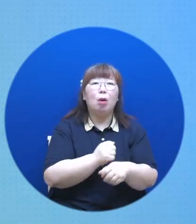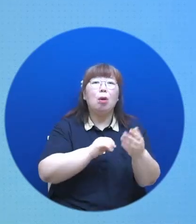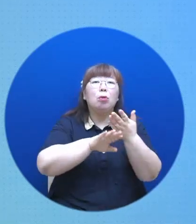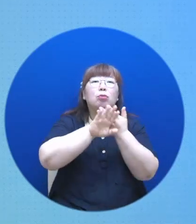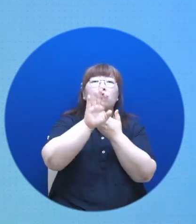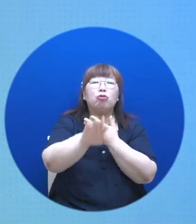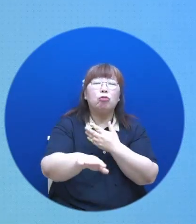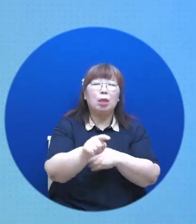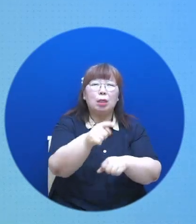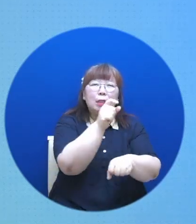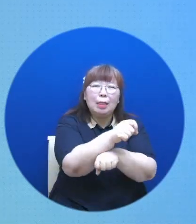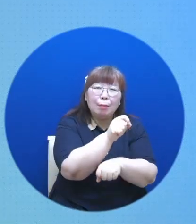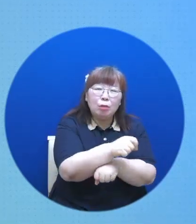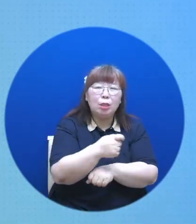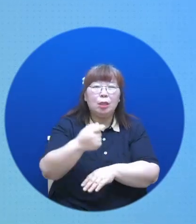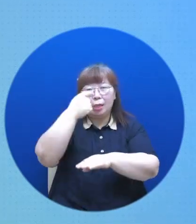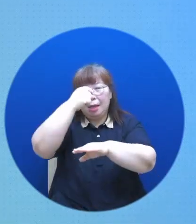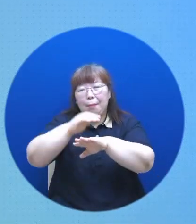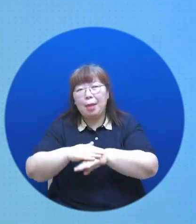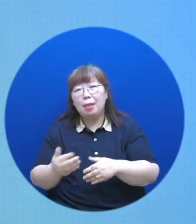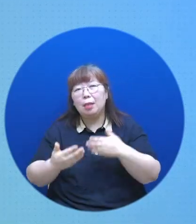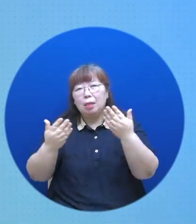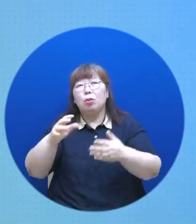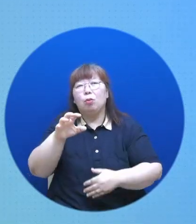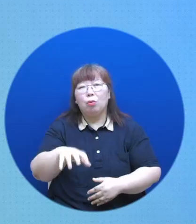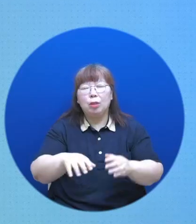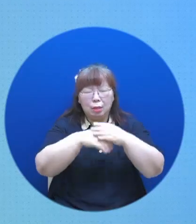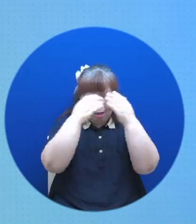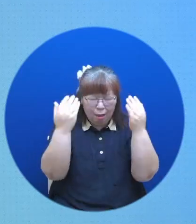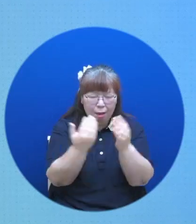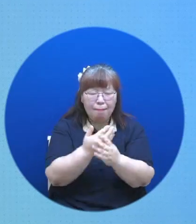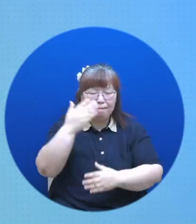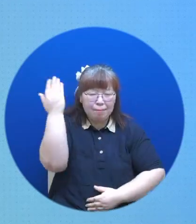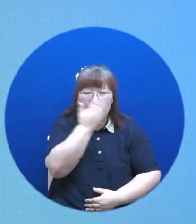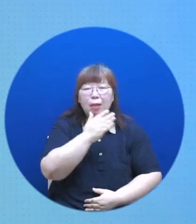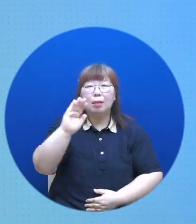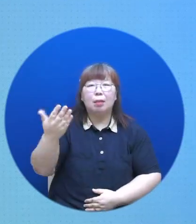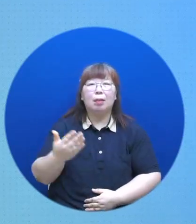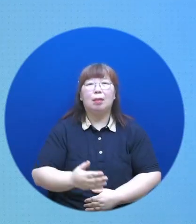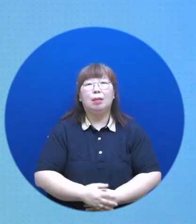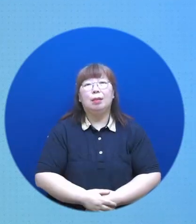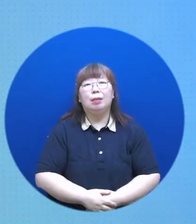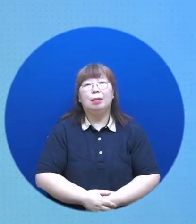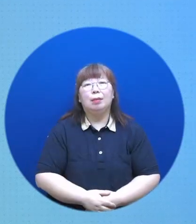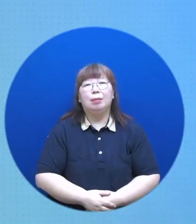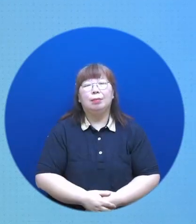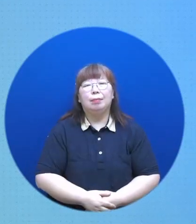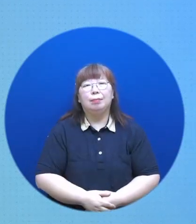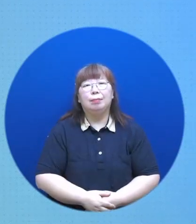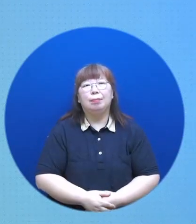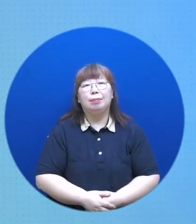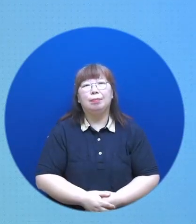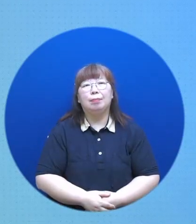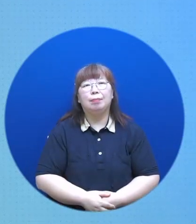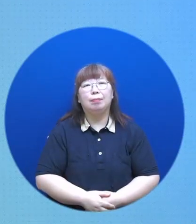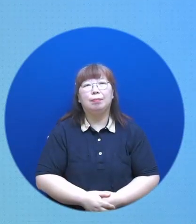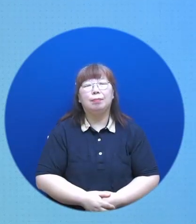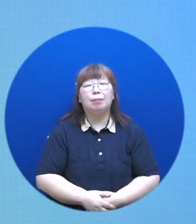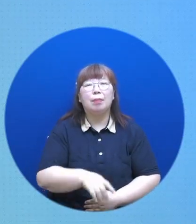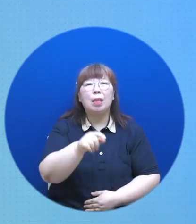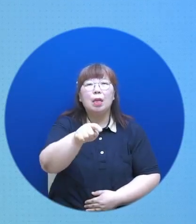예배당이 반짝반짝 빛나기 시작하는 거예요. 여러분 보십시오.